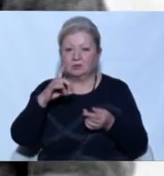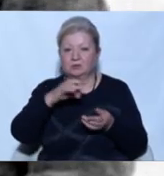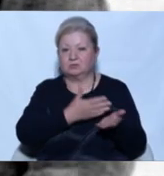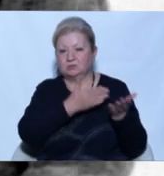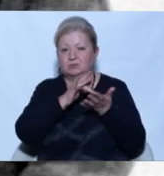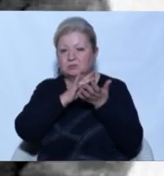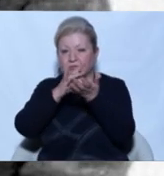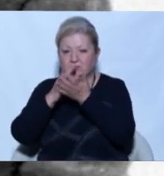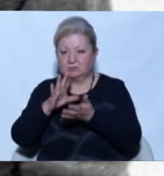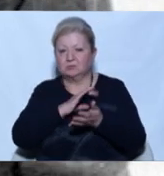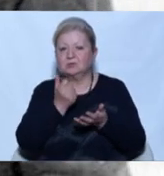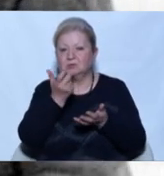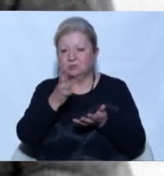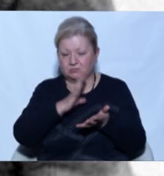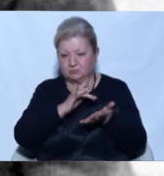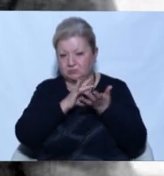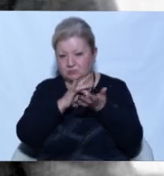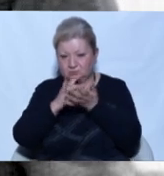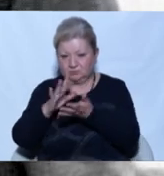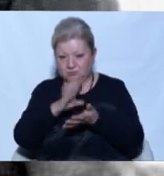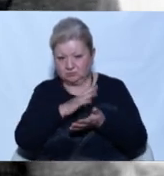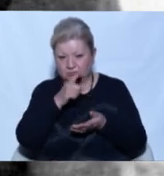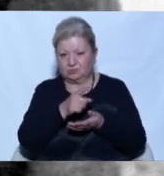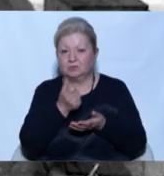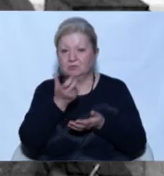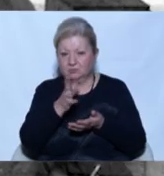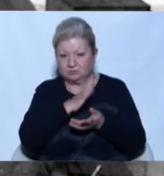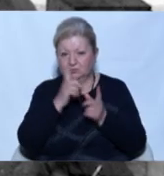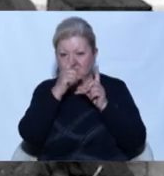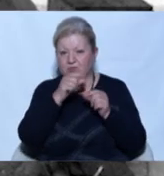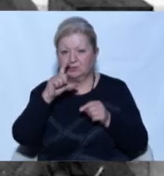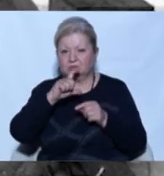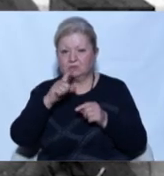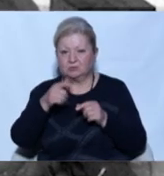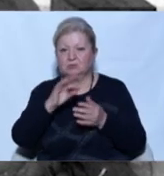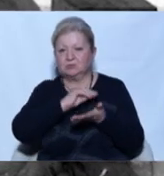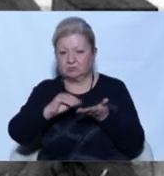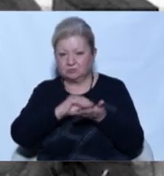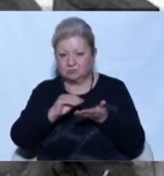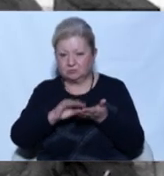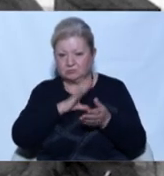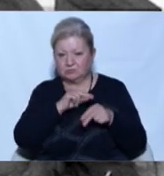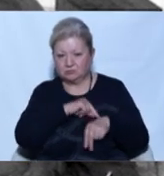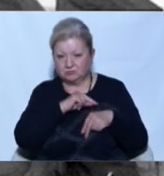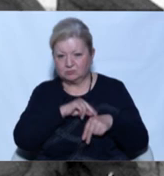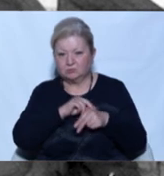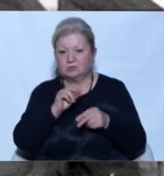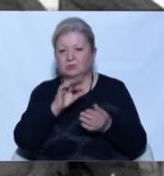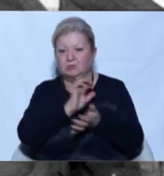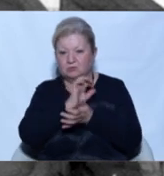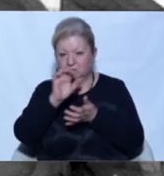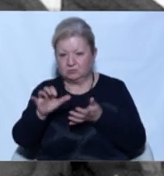რამდენჯერმე იმოგზაურა ამ ექსპედიციაში, რამდენჯერმე იყო გრენლანდიაში, დაწერა შემდეგ ნაშრომები,